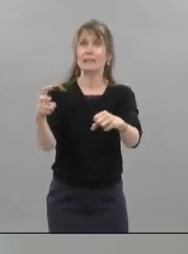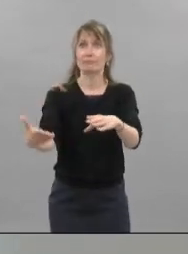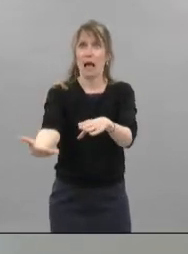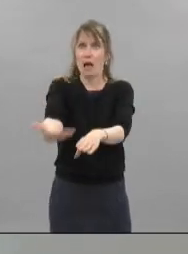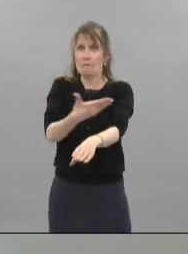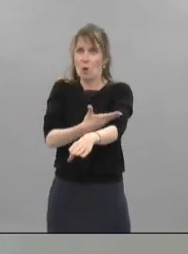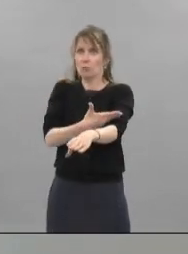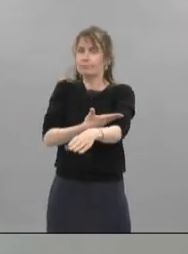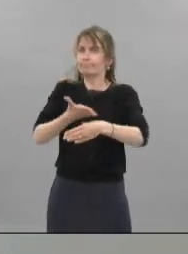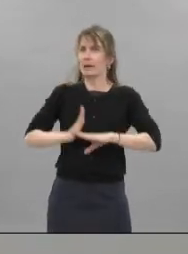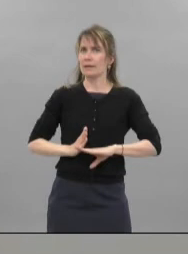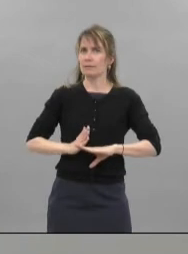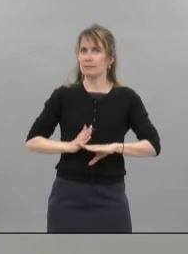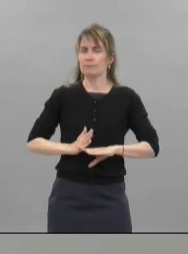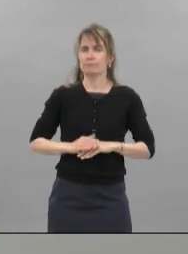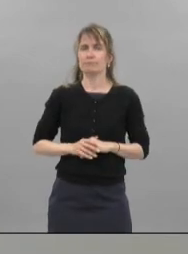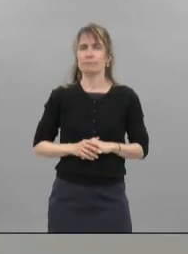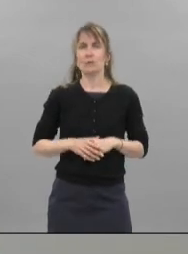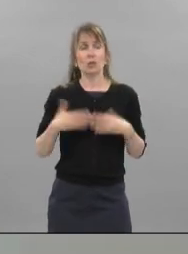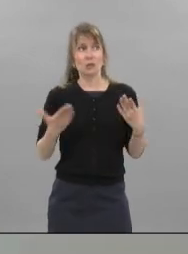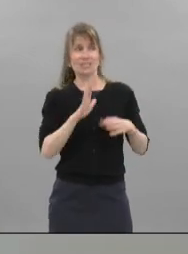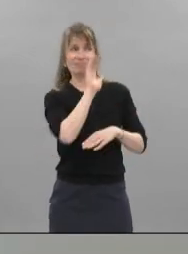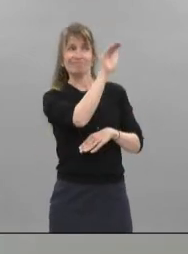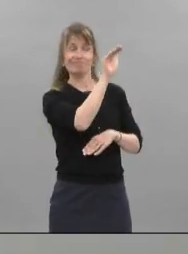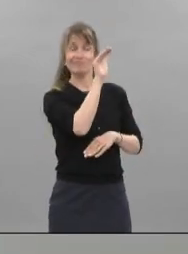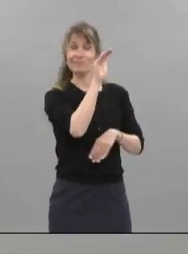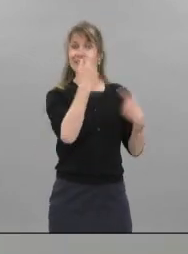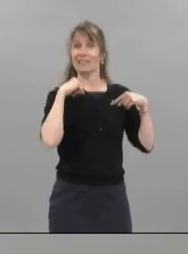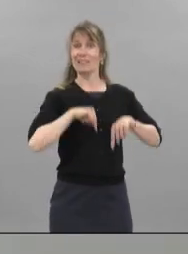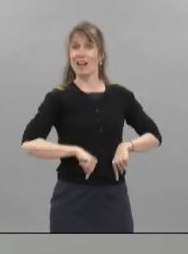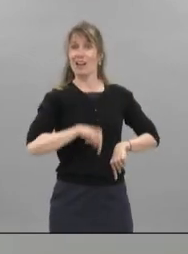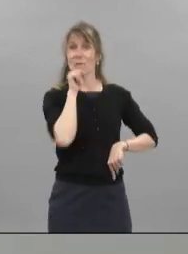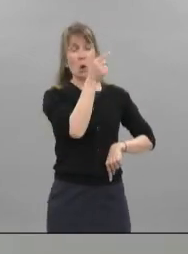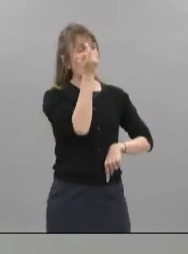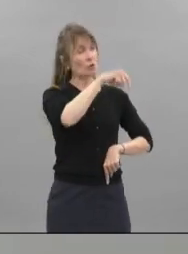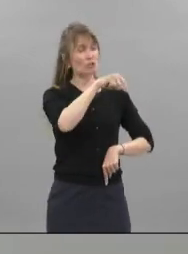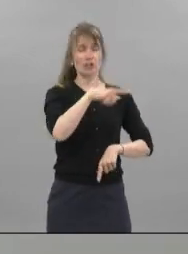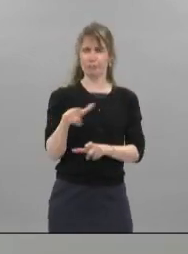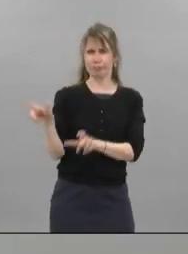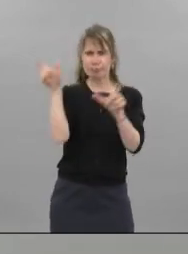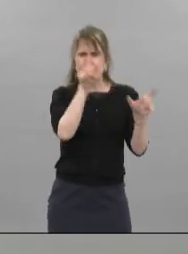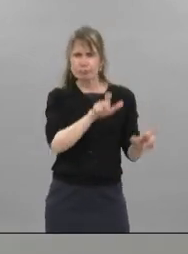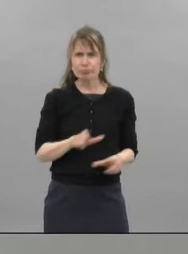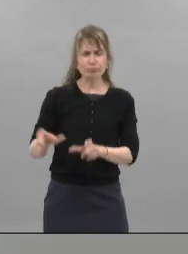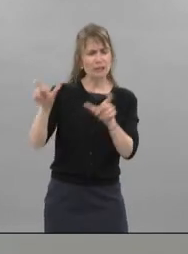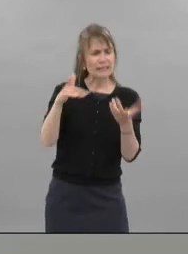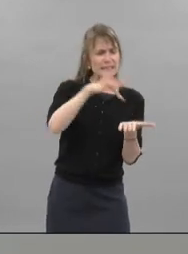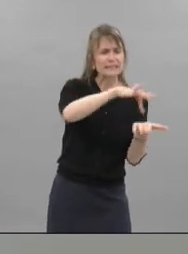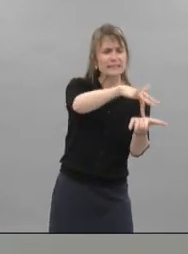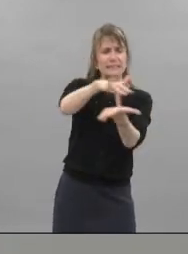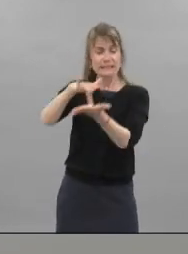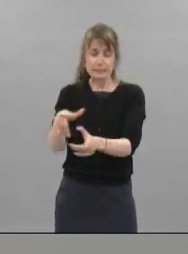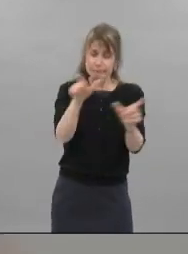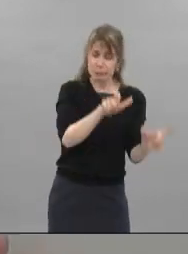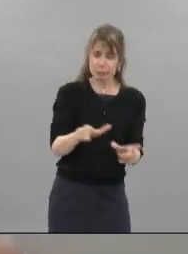technologiques. Nous souhaitons rappeler à l'État ses obligations d'inspection régulière de l'ensemble des sites soumis à enregistrement.